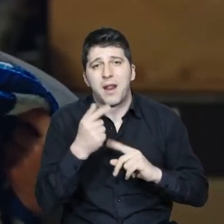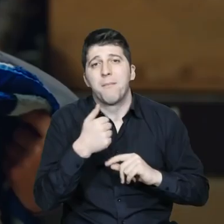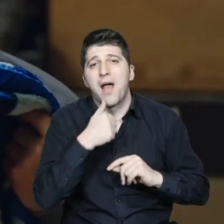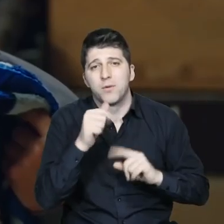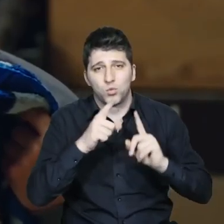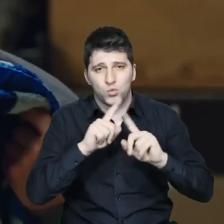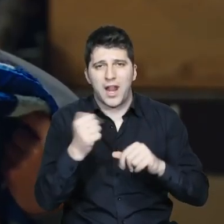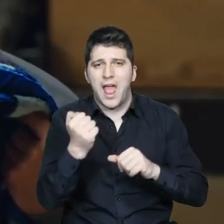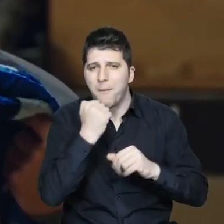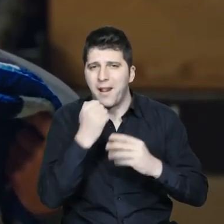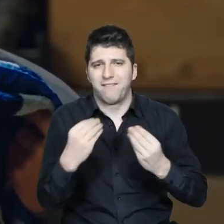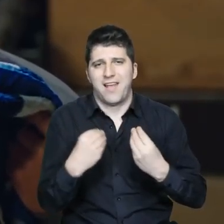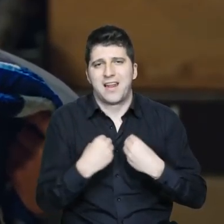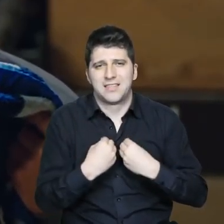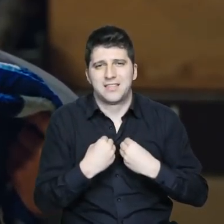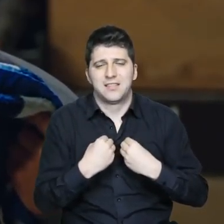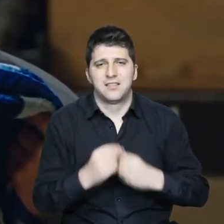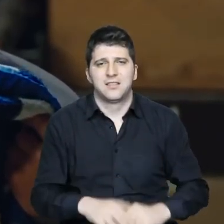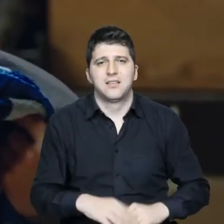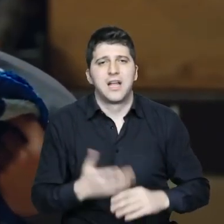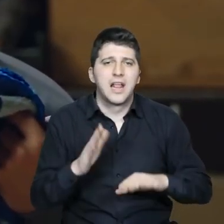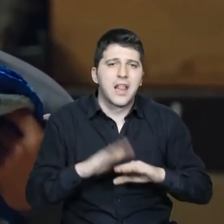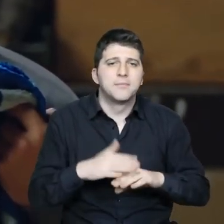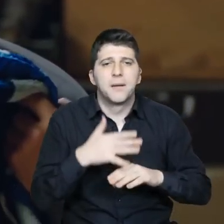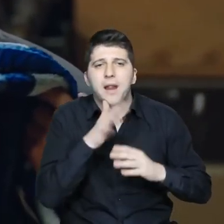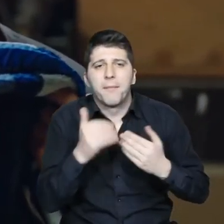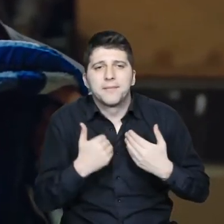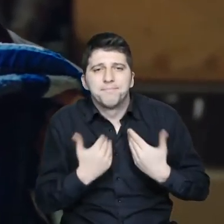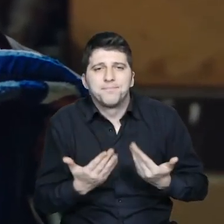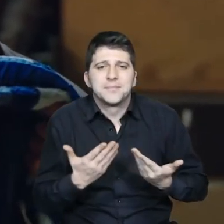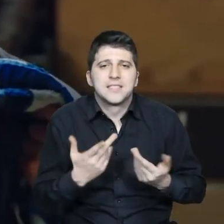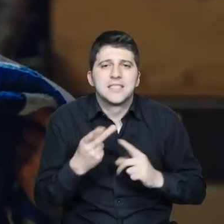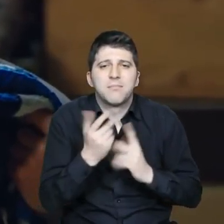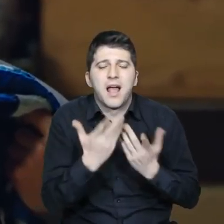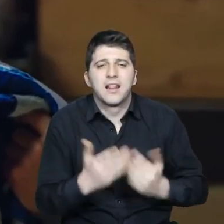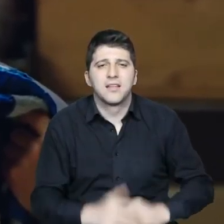abi dükkanı bize emanet etti. Ne yapsak bilemedim ki ben İsmail.